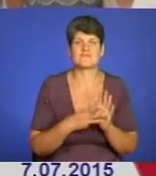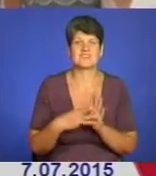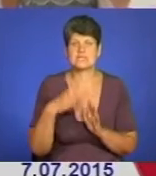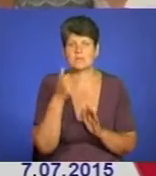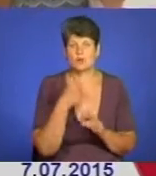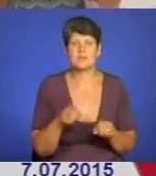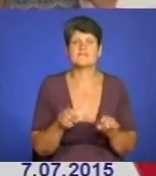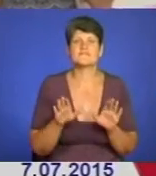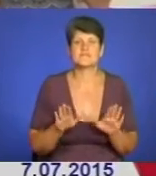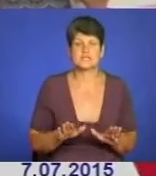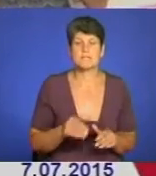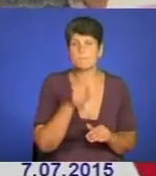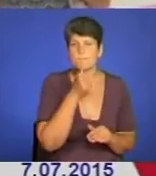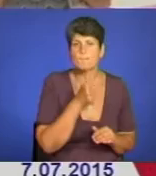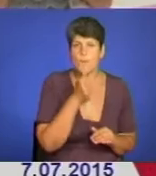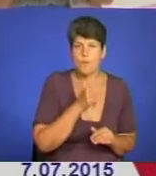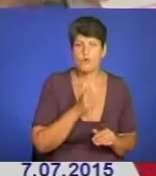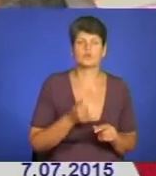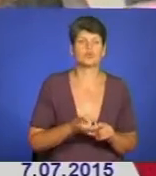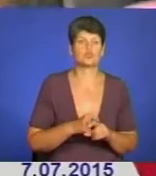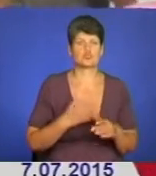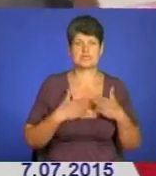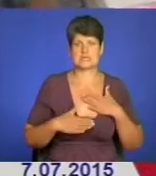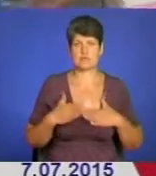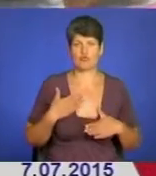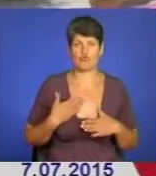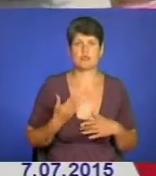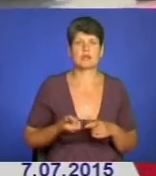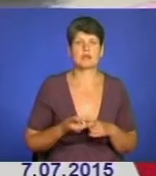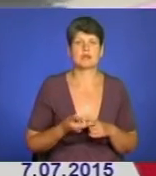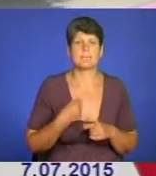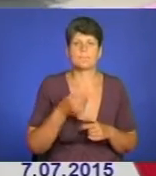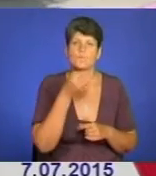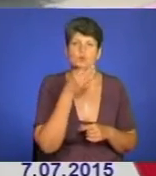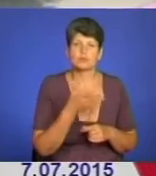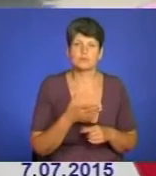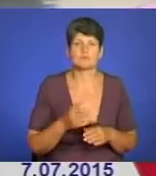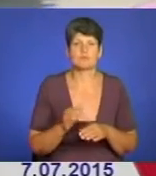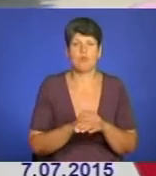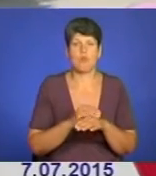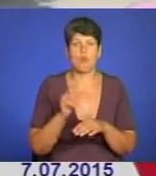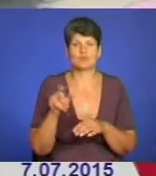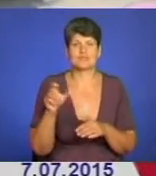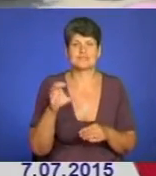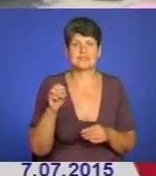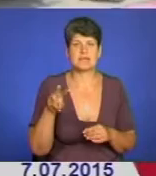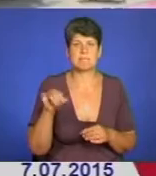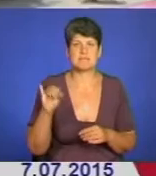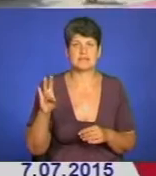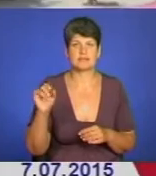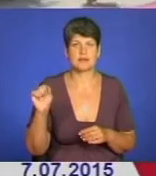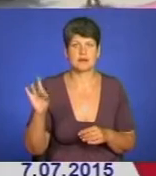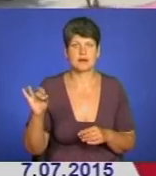вирішили перший раз попробувати. Дуже задоволені, мені дуже подобається. Взагалі молодці семінаристи, вони роблять дуже